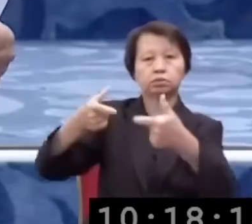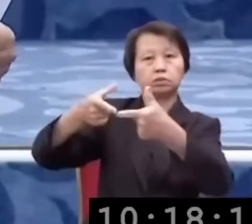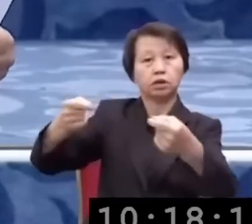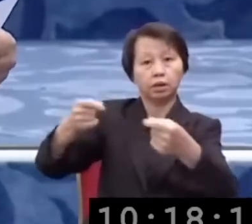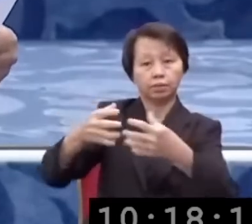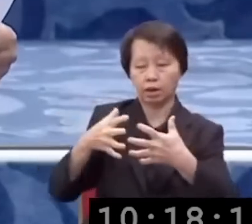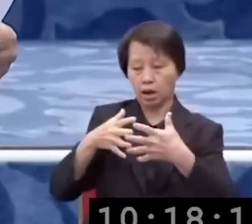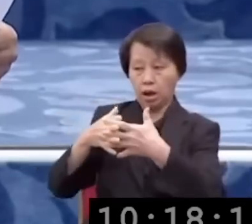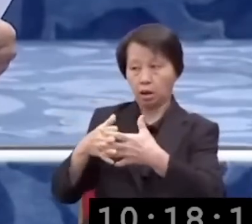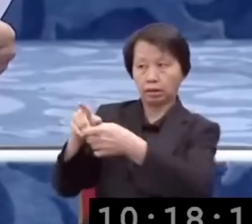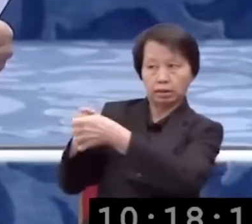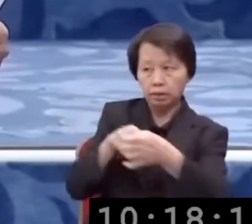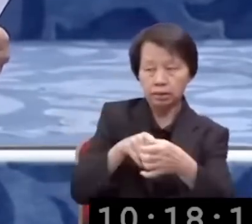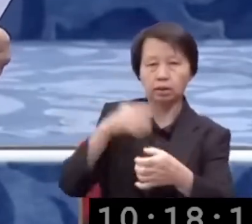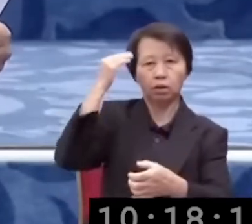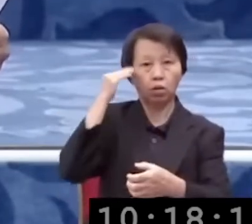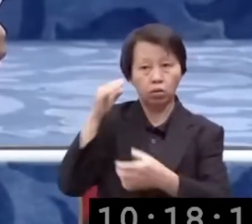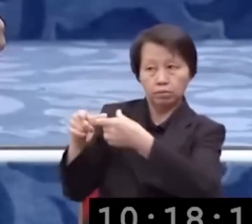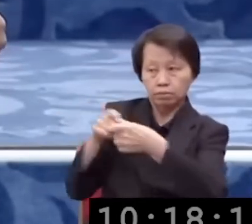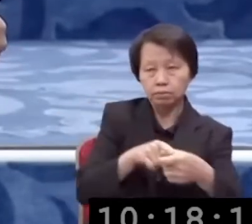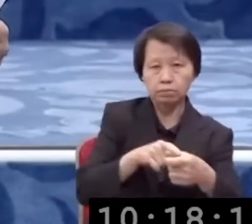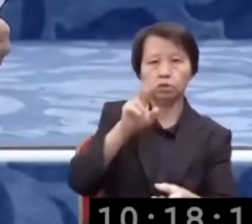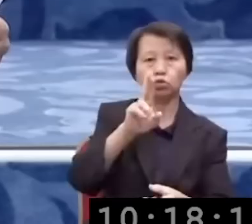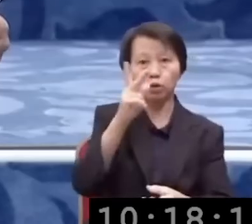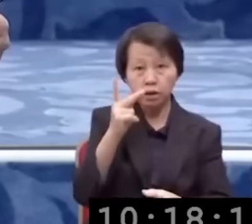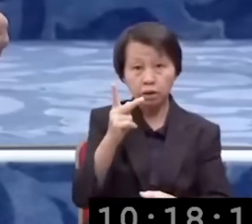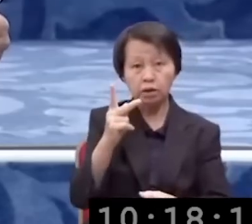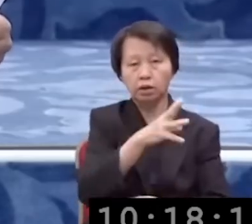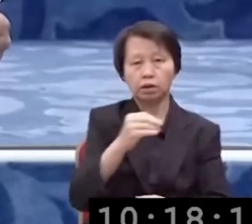Amerika Serikat Korea Selatan United